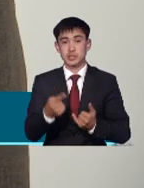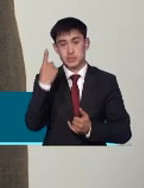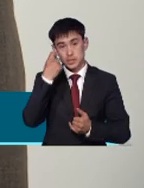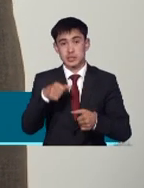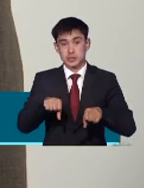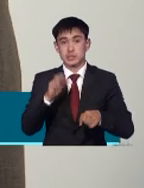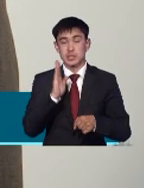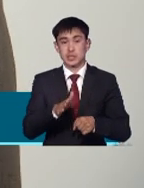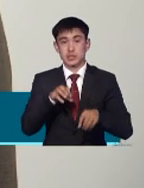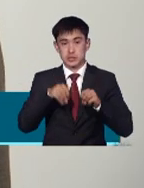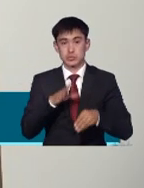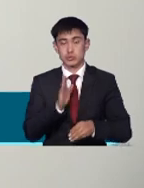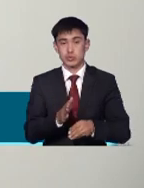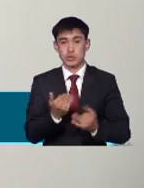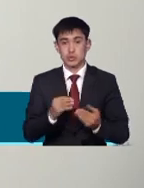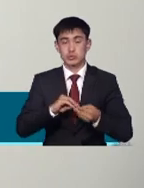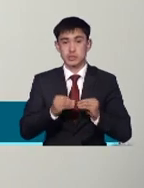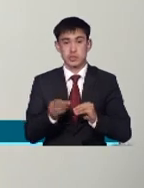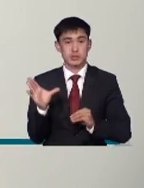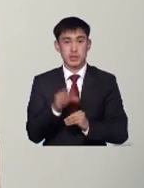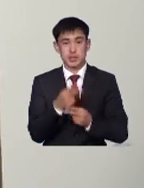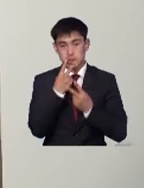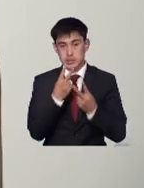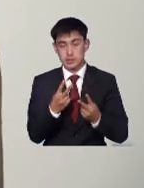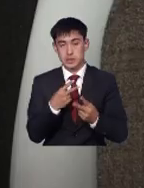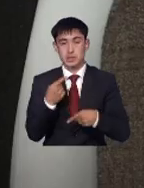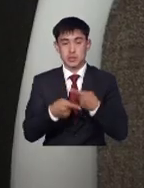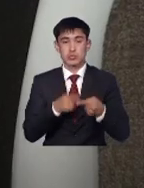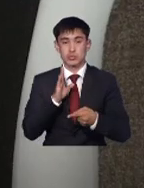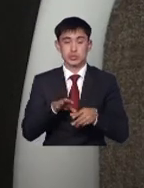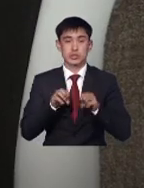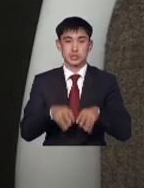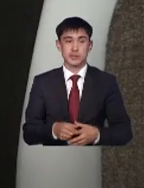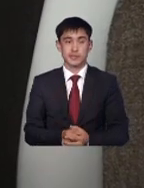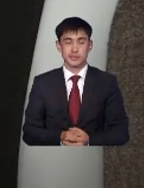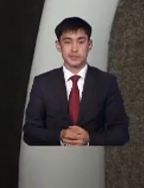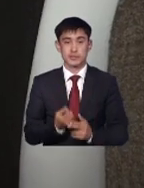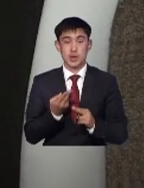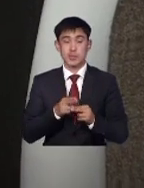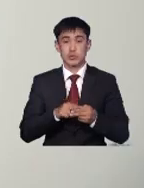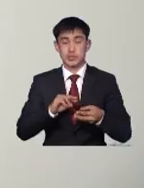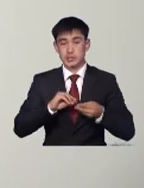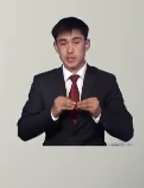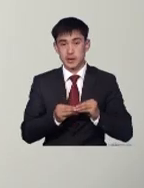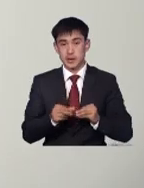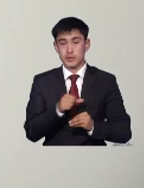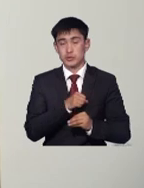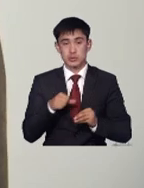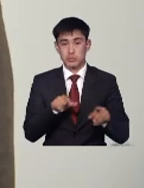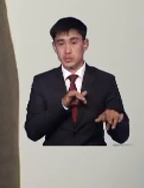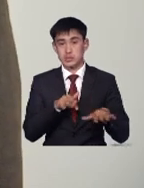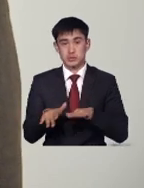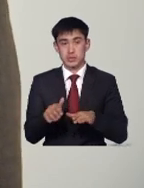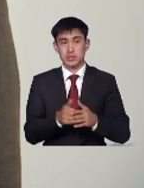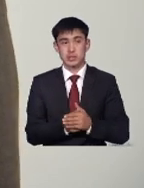оның шешімін қазір осы мәселелердің бәрі қаралады, одан кейін шешімдер қабылданады тиісті. Бұл мәселе енді бұның өзінің процессуальный